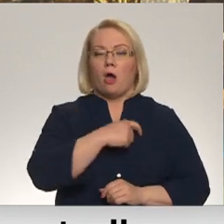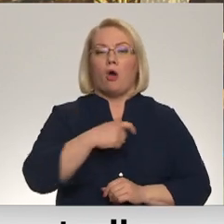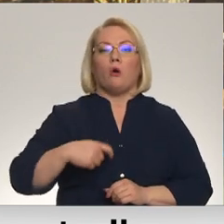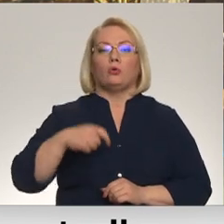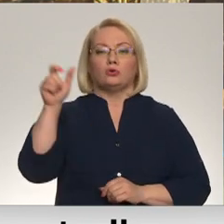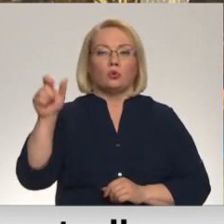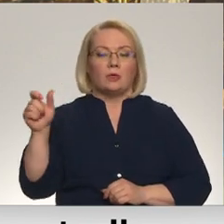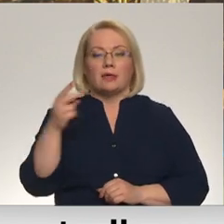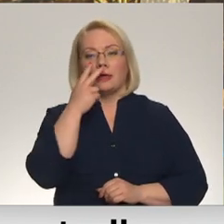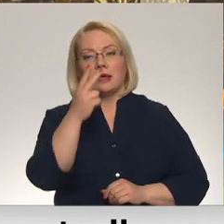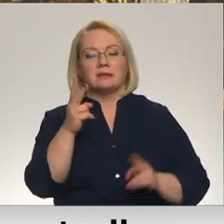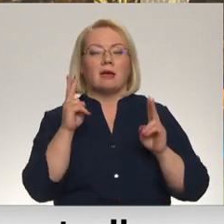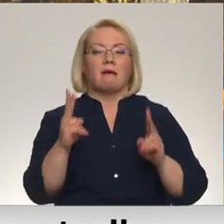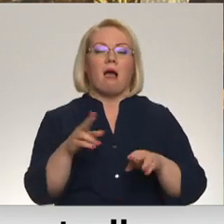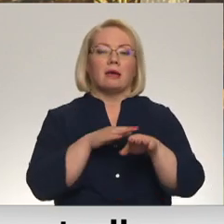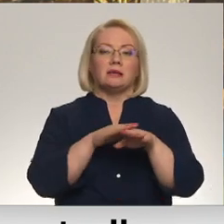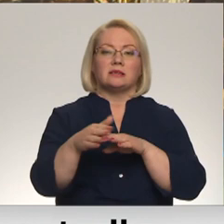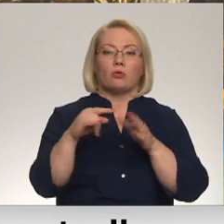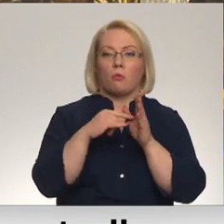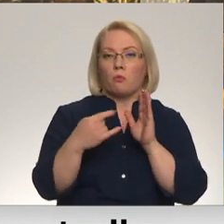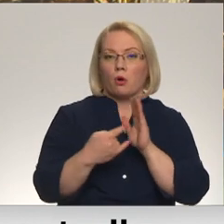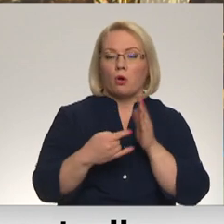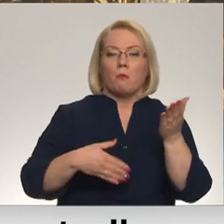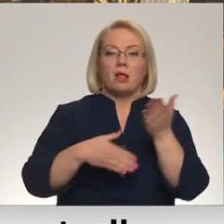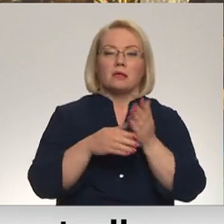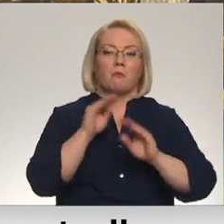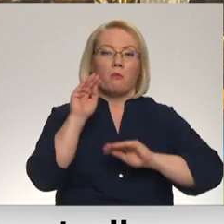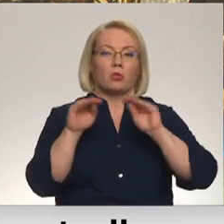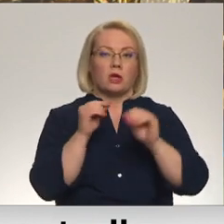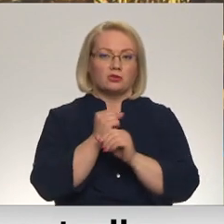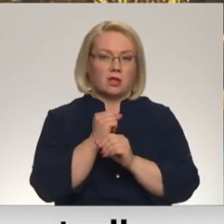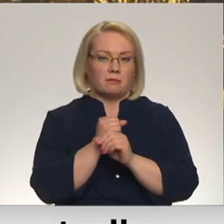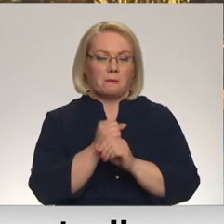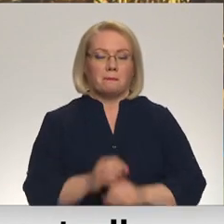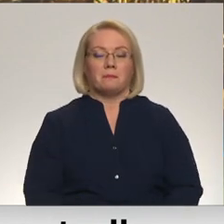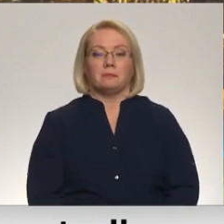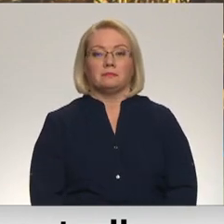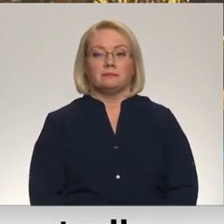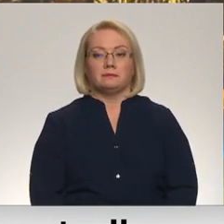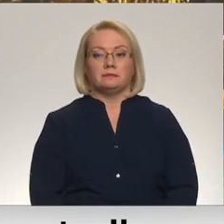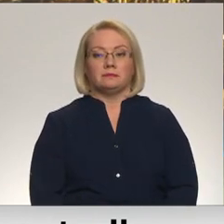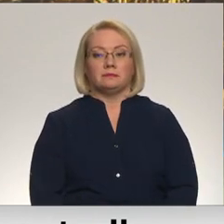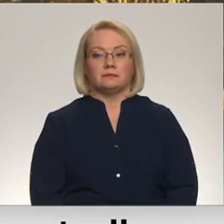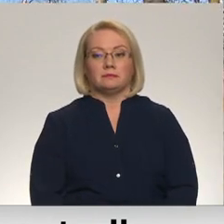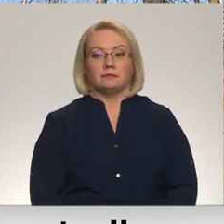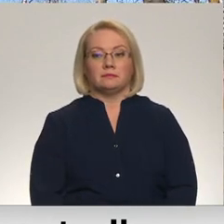iespēja redzēt, kā tiek īstenot projekti un palīdzēt ar montāžas darbiem. Plašāk stāst kolēģis Dāvids Frēdenfelds.